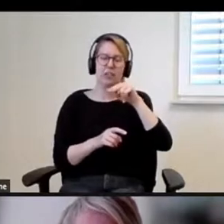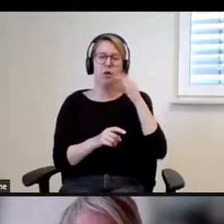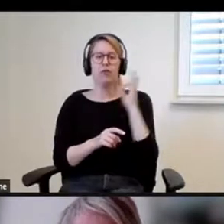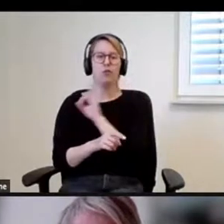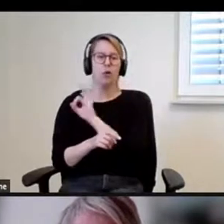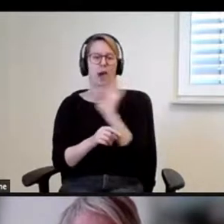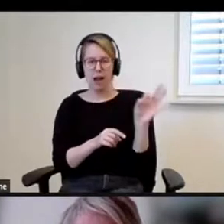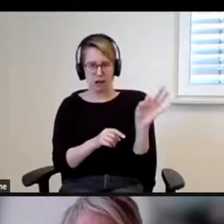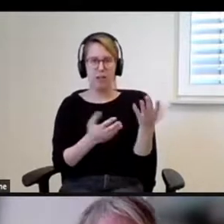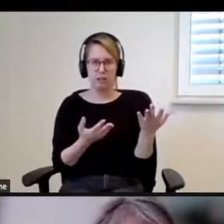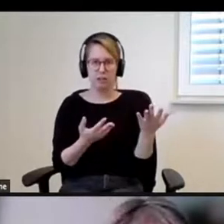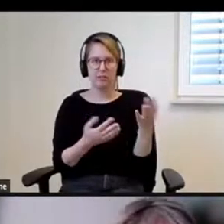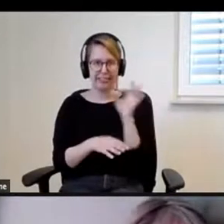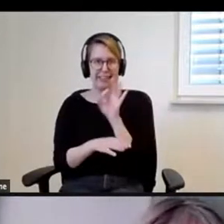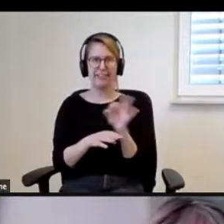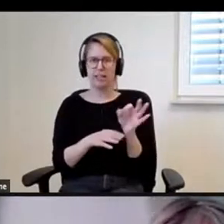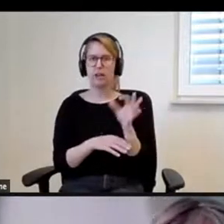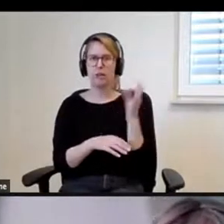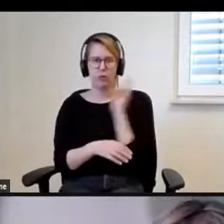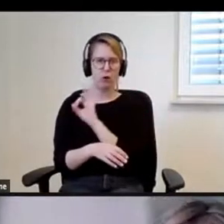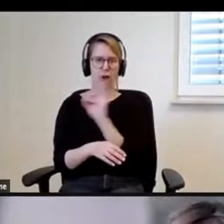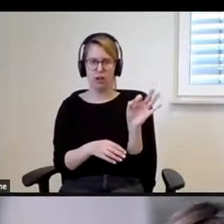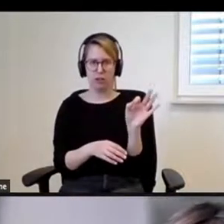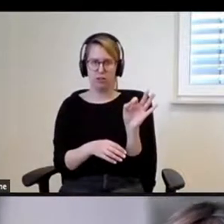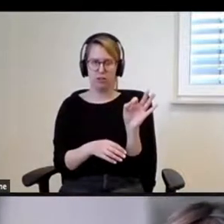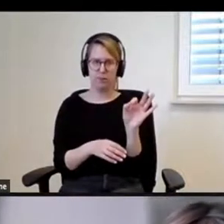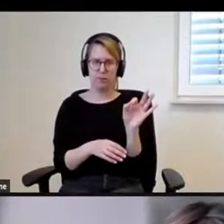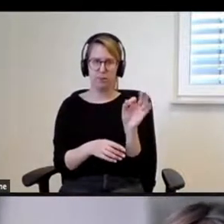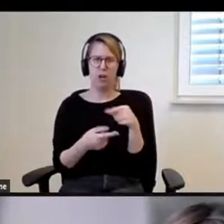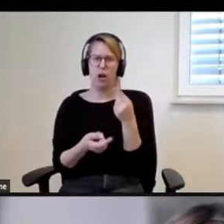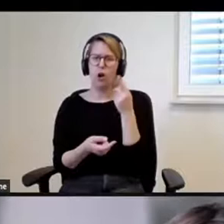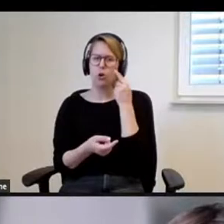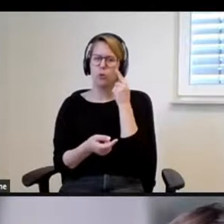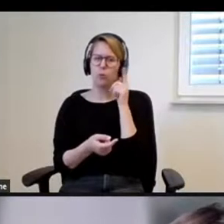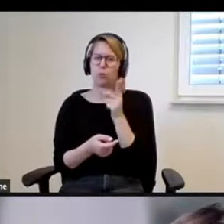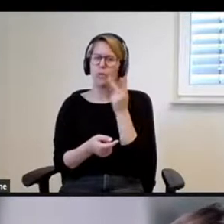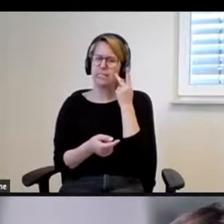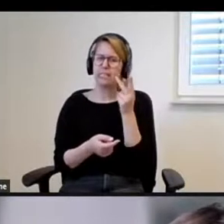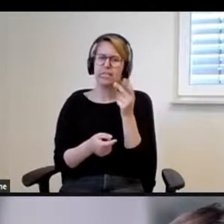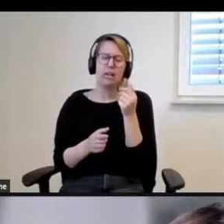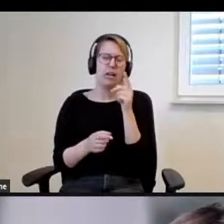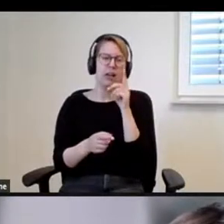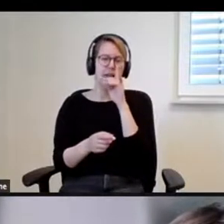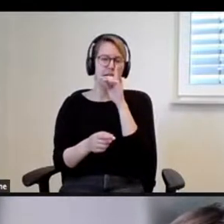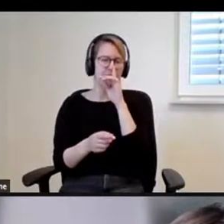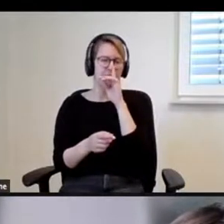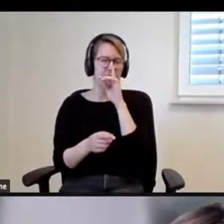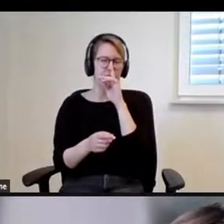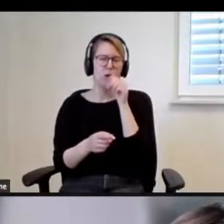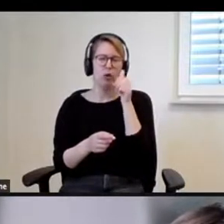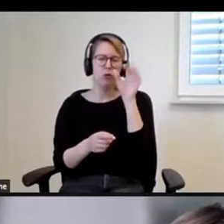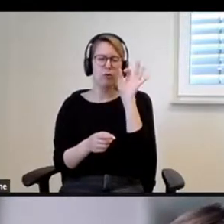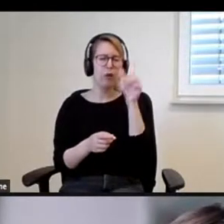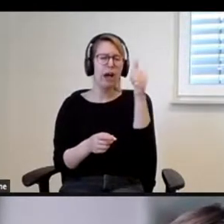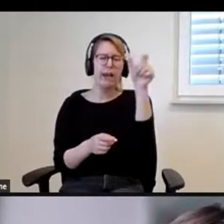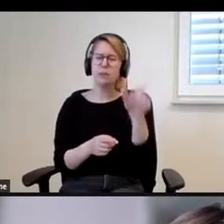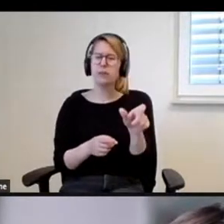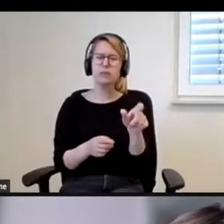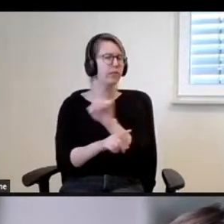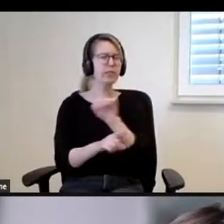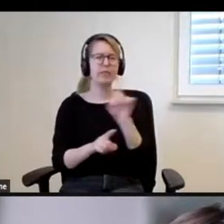quelque chose qu'on fait pour une personne ou un public en particulier, mais ça profite pour tout le monde. Et si on